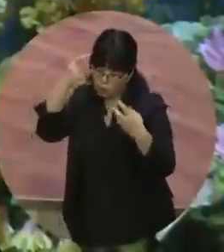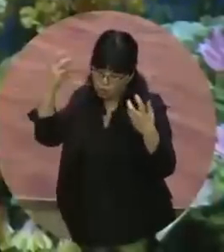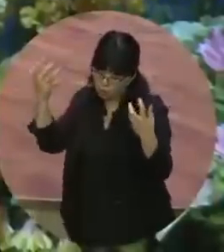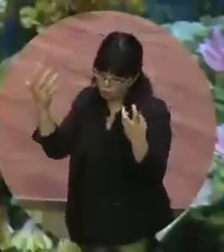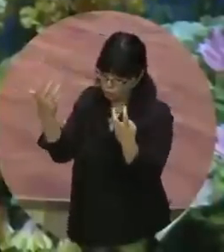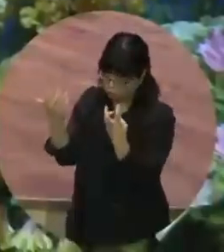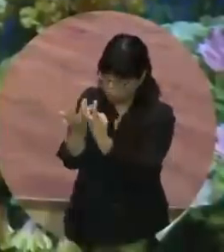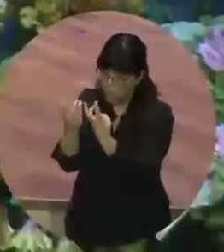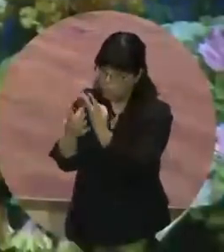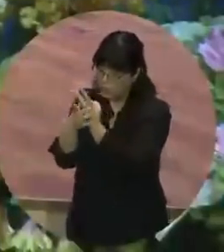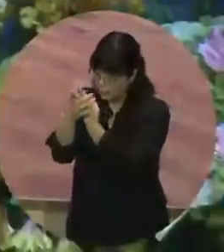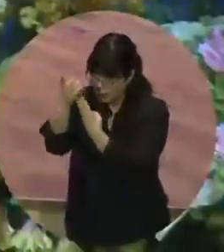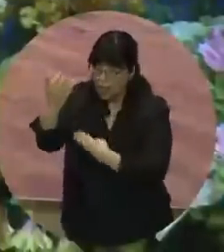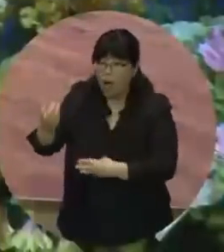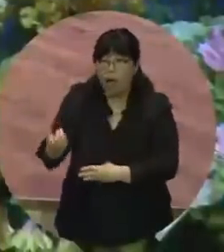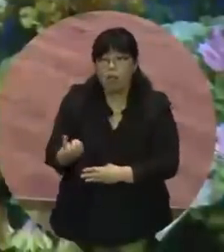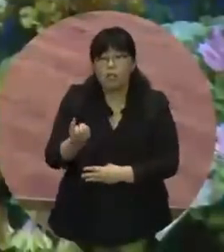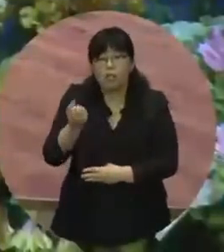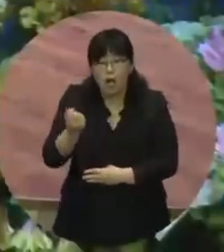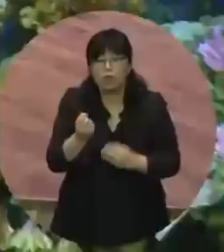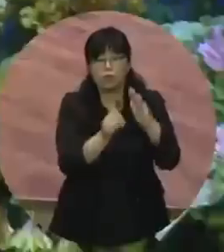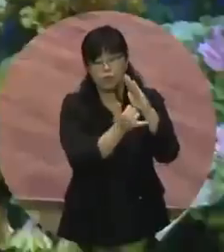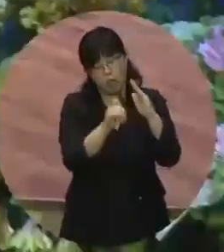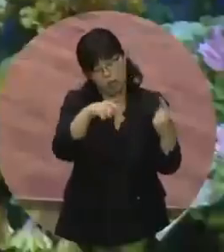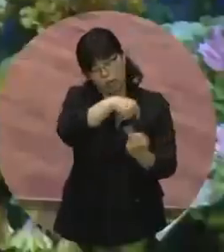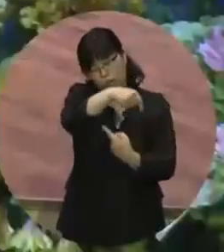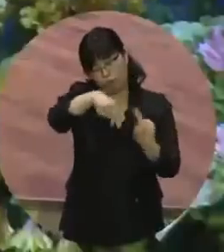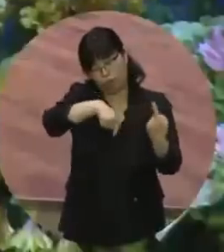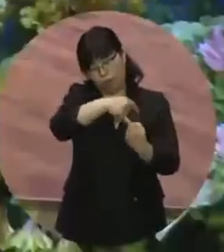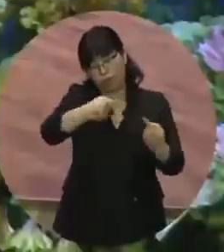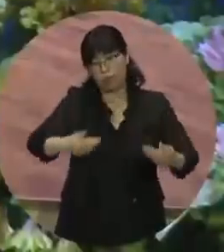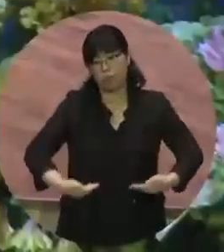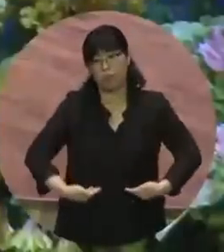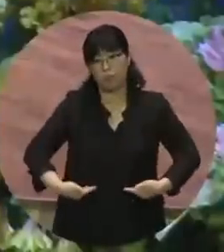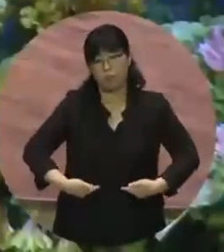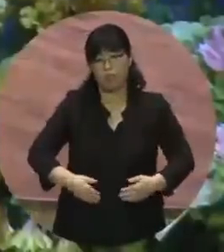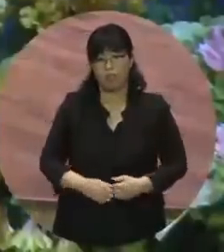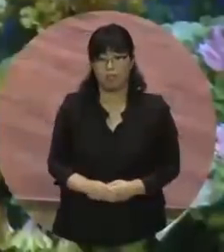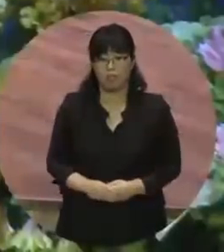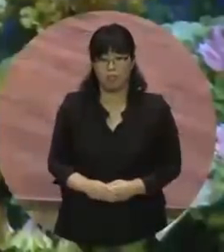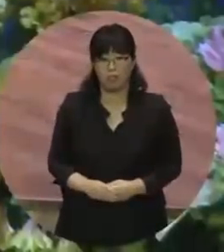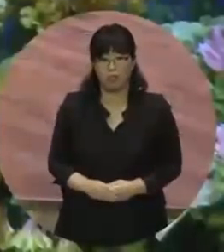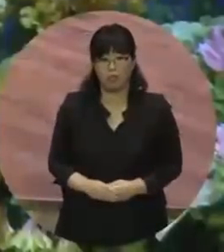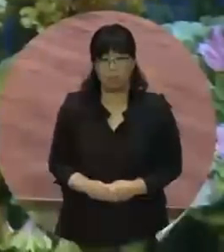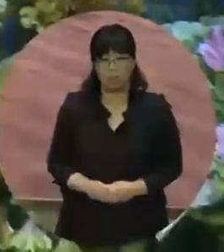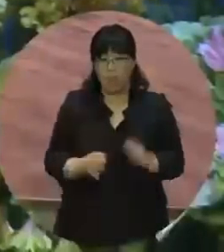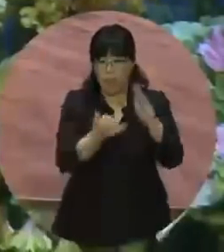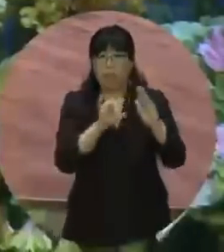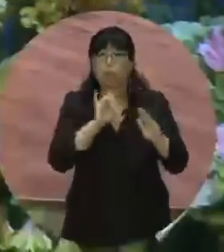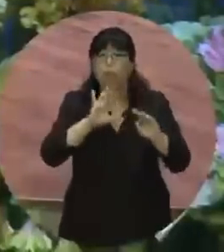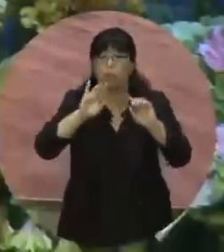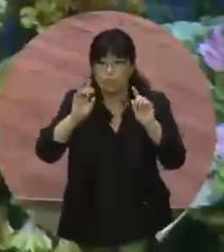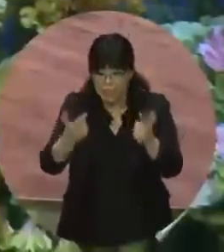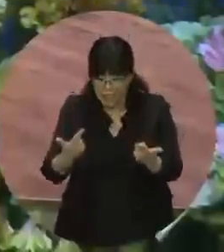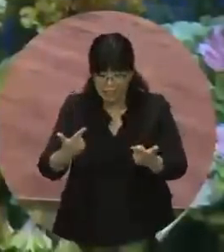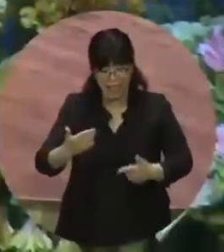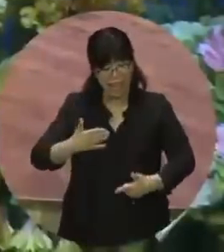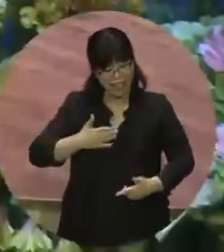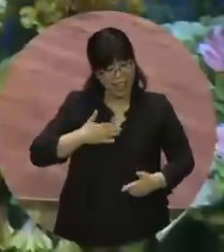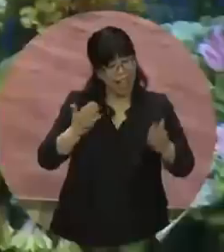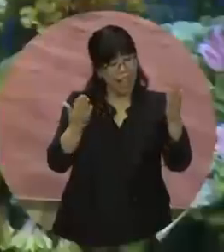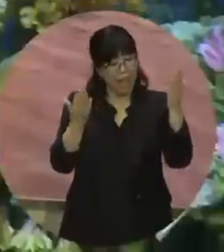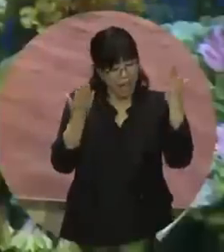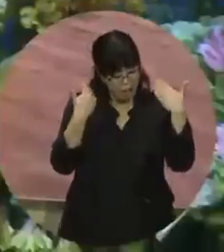아니에요. 그리스도 중심의 삶 속에 들어가야 된다. 내 직장, 내 사업장을 단순히 돈을 버는